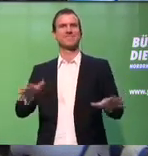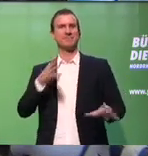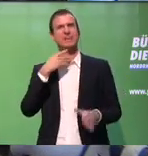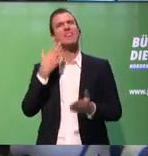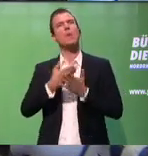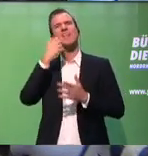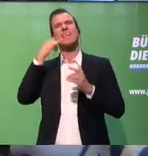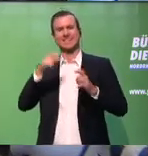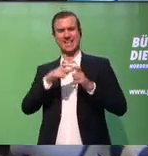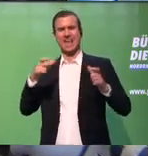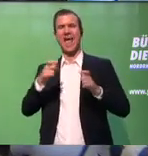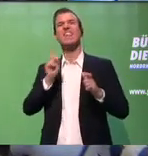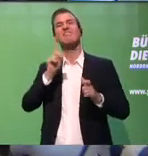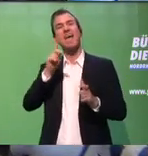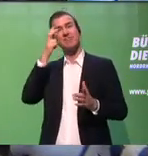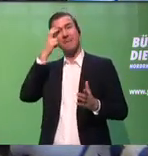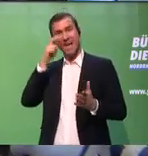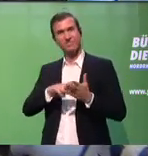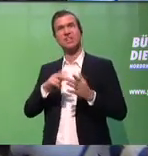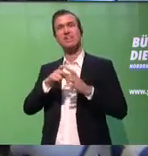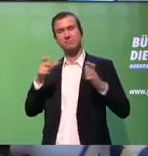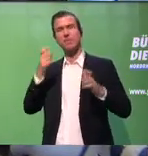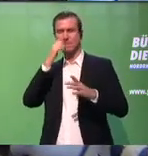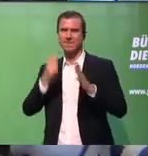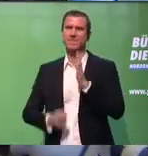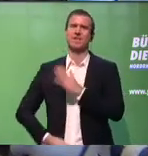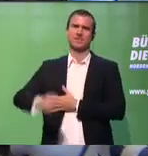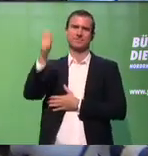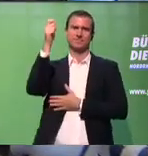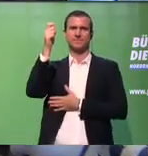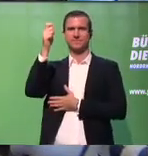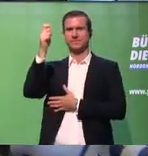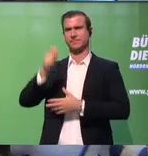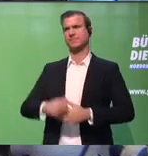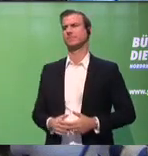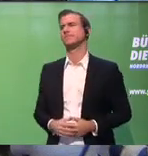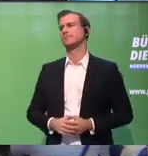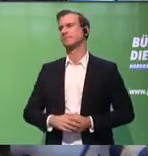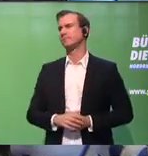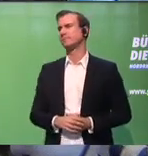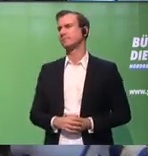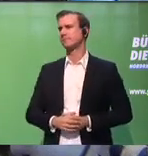jetzt ums Kartenzeichen, wenn ihr dem Antrag des Landesvorstands zustimmt.